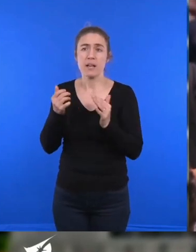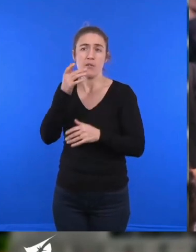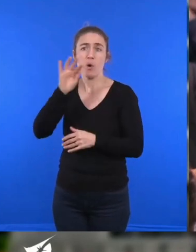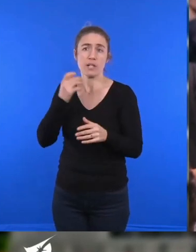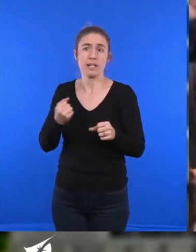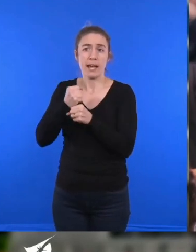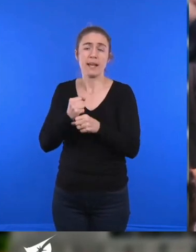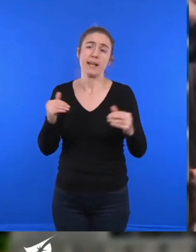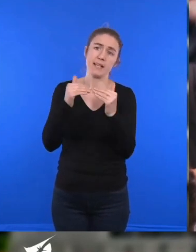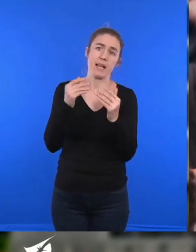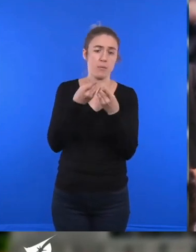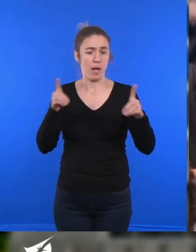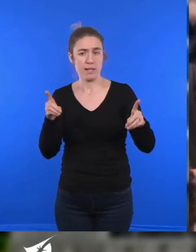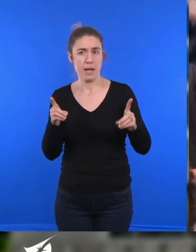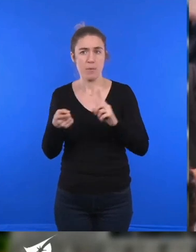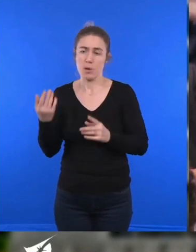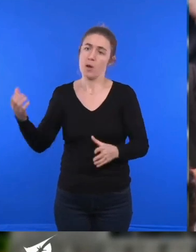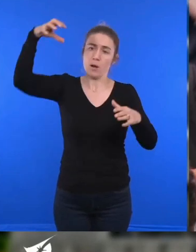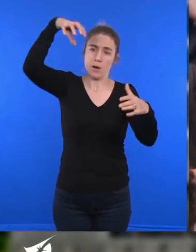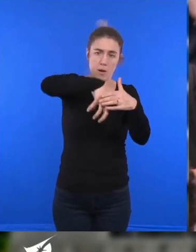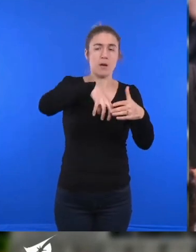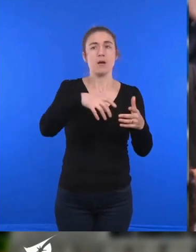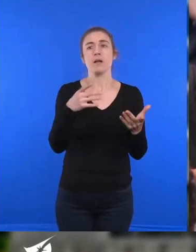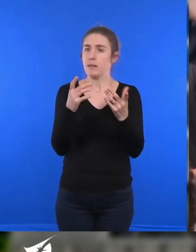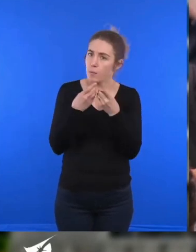démocratie, on a aussi mis les arts et la culture au centre de la